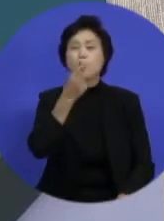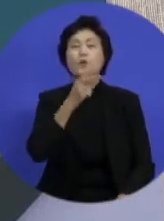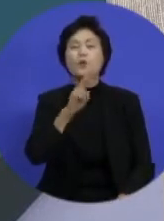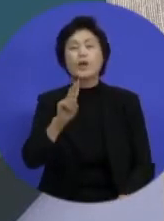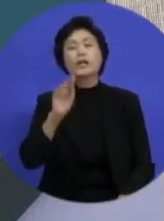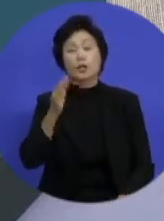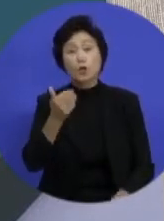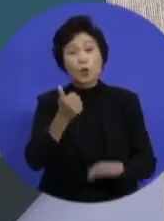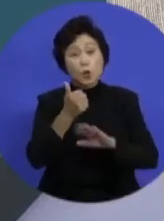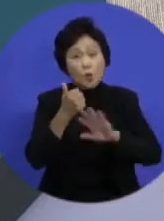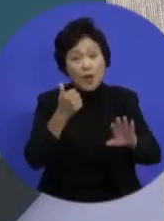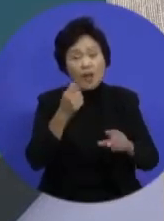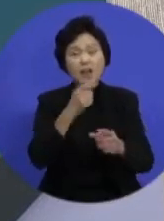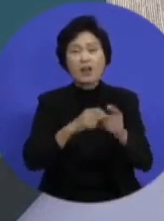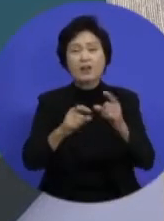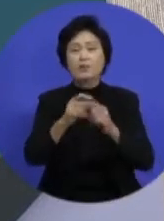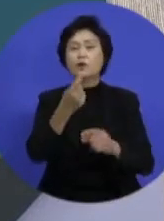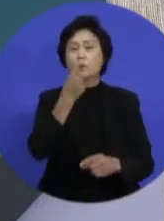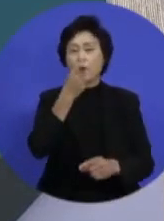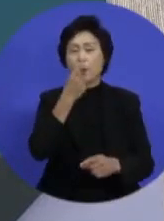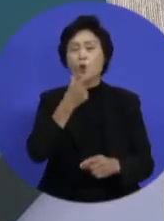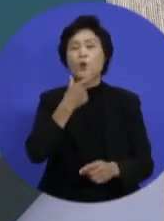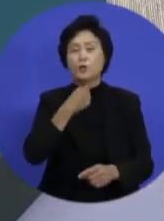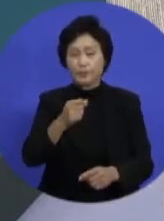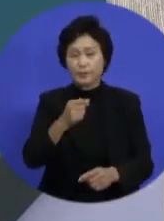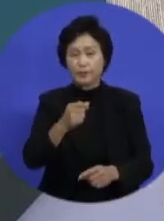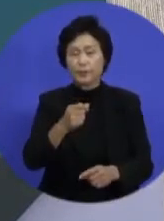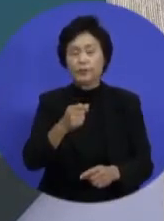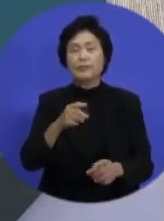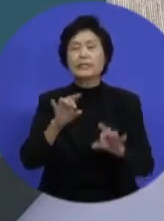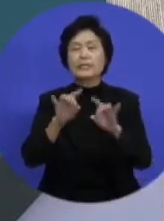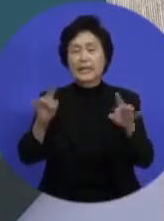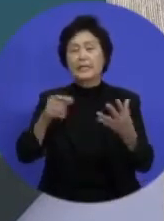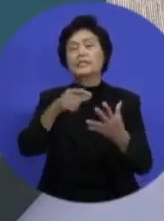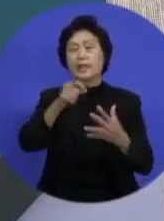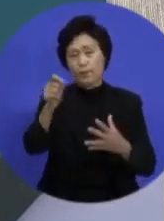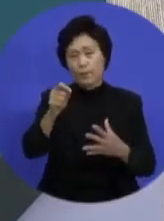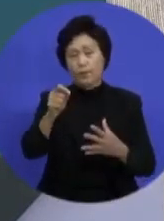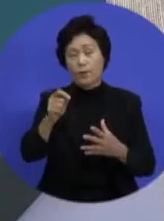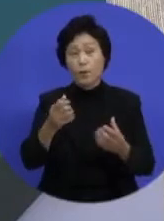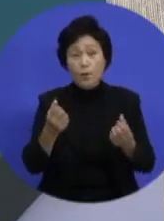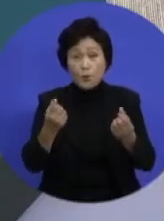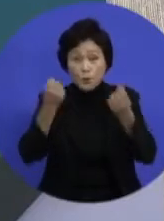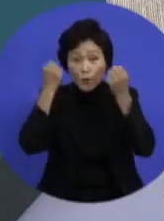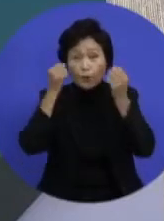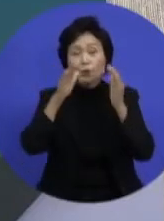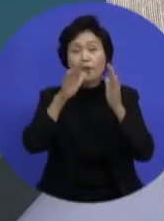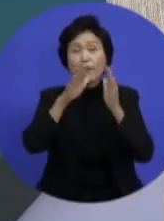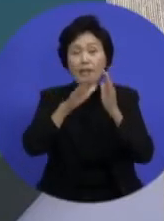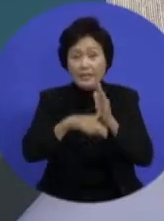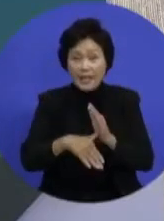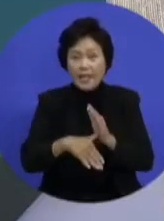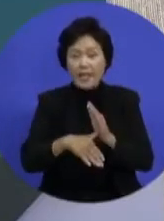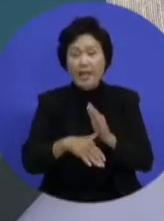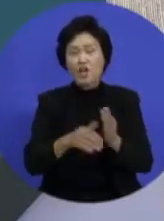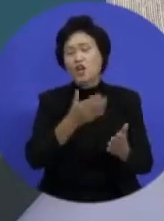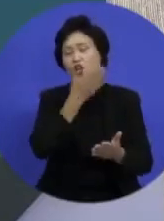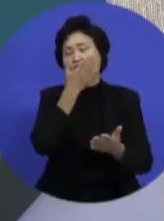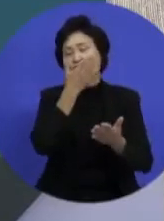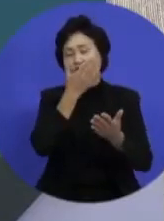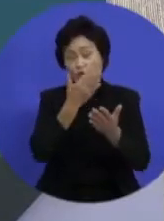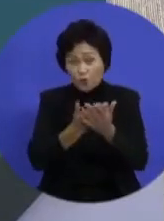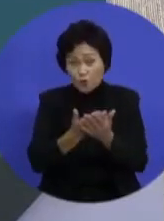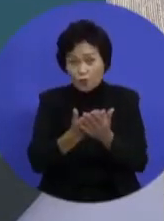되고요. 네. 그러니까 개인 시간표가 다 다른 거죠. 그러니까. 그리고 그렇구나. 졸업할 때는 그러니까 아주 주요한 과목들은